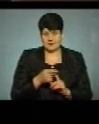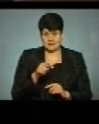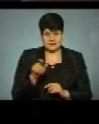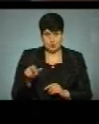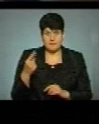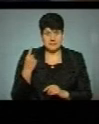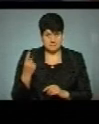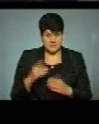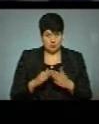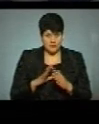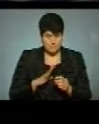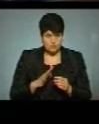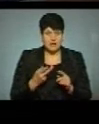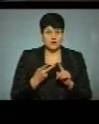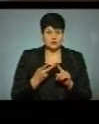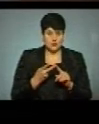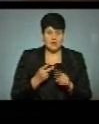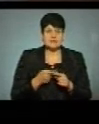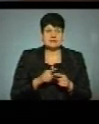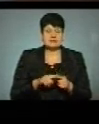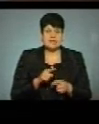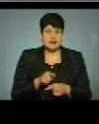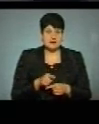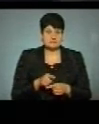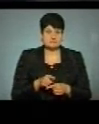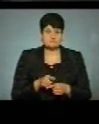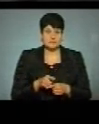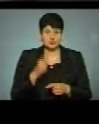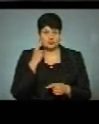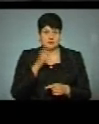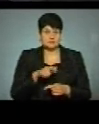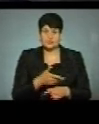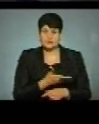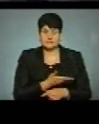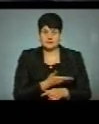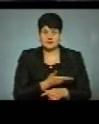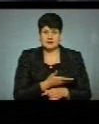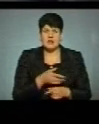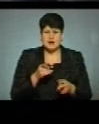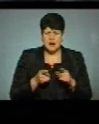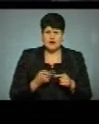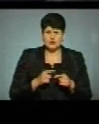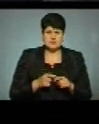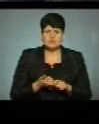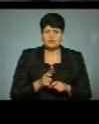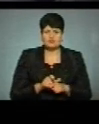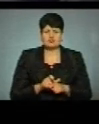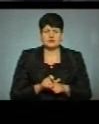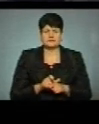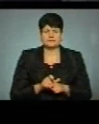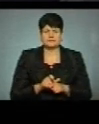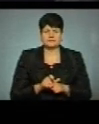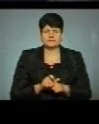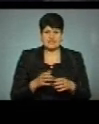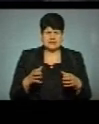Це перша була умова. І друга умова – це реакція громади. Реально це дуже такі...